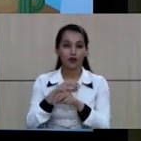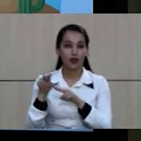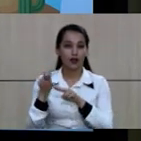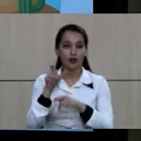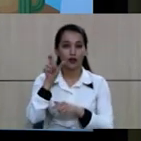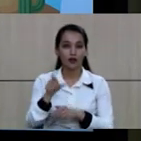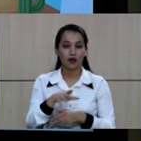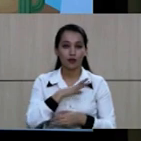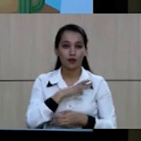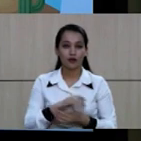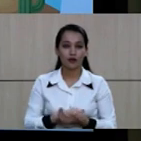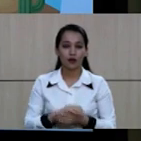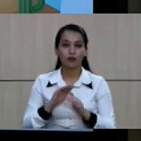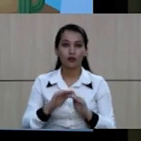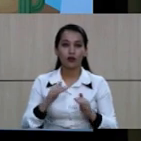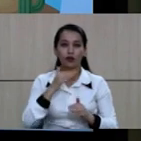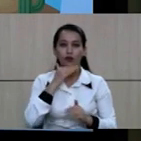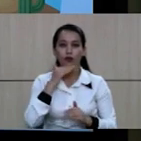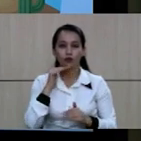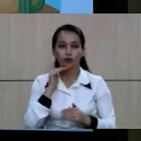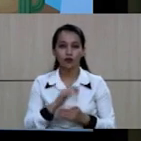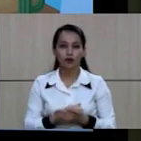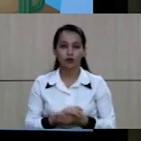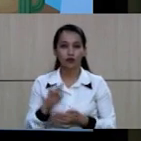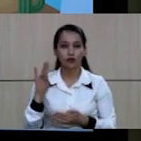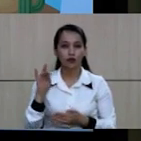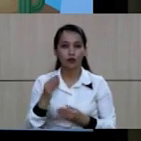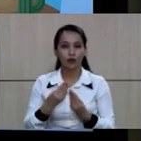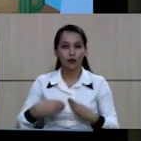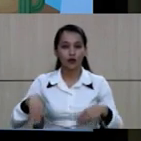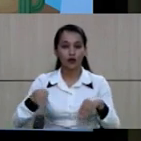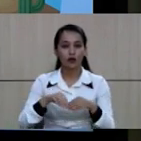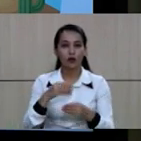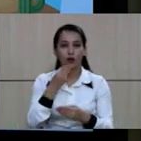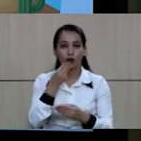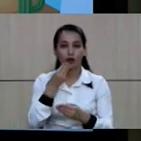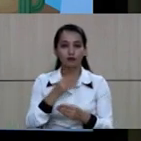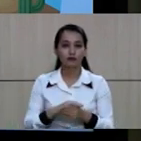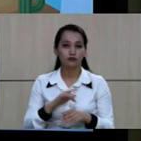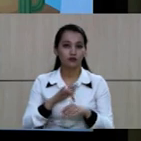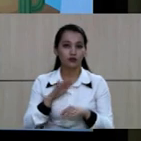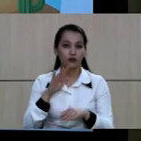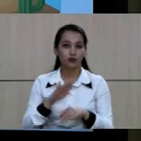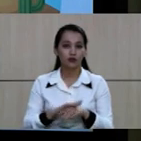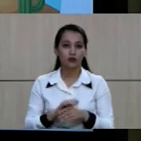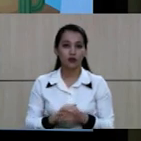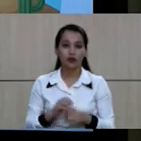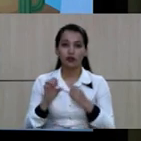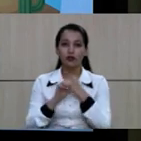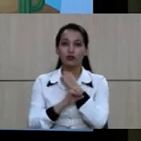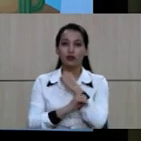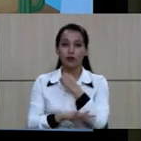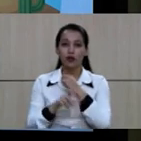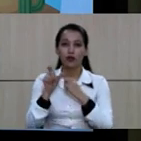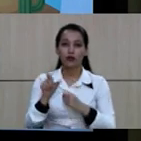edi. Bolalari ko'p, ahli ayoli, lekin oilasida yeydigan narsasi kam. Ya'ni ko'lichida kun ko'radigan bir